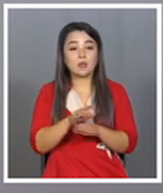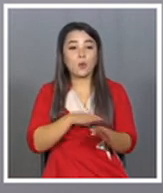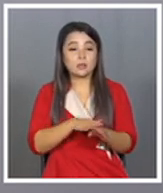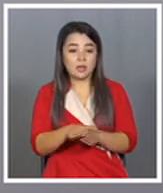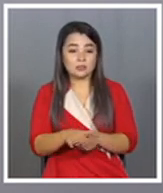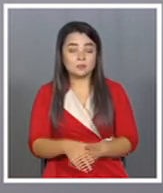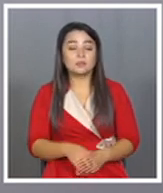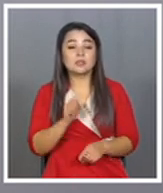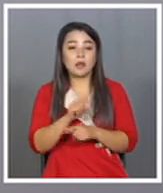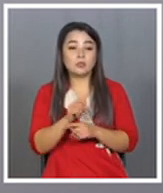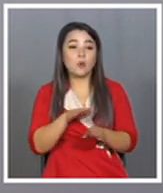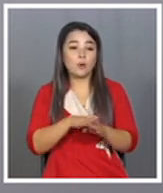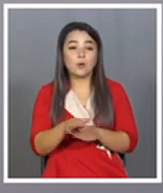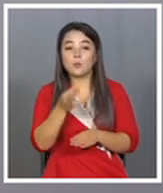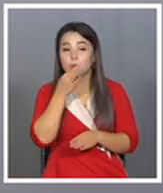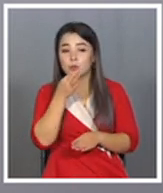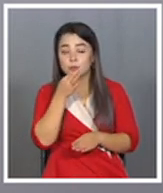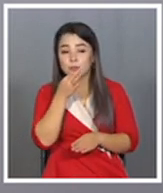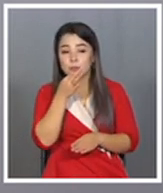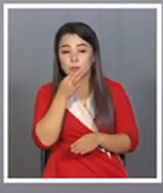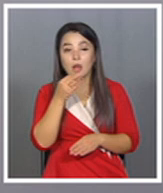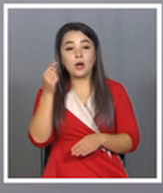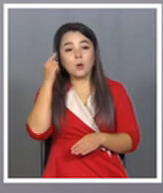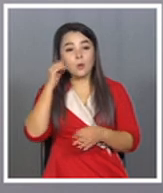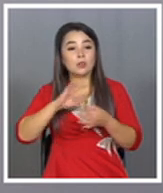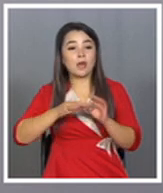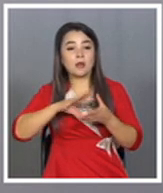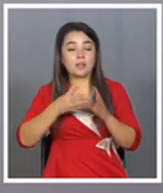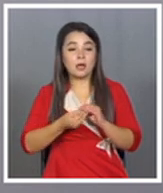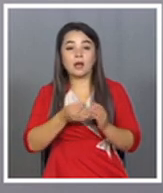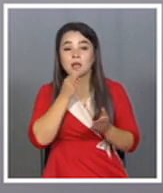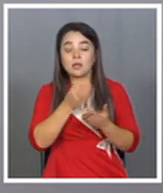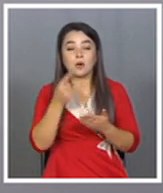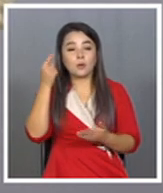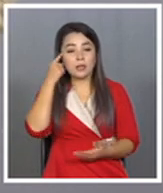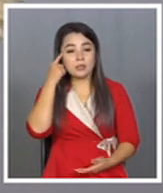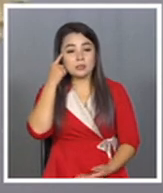орындайық. Тапсырмалар орындамас бұрын ой түрткі сұраққа ойланып көріңіздер.